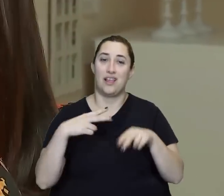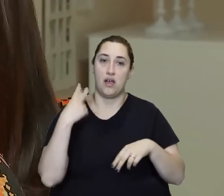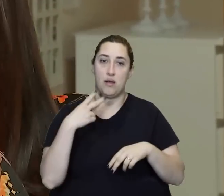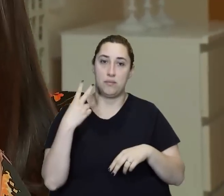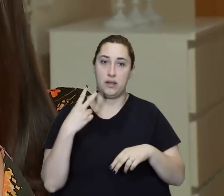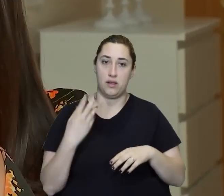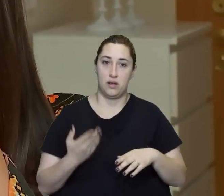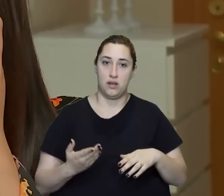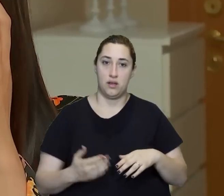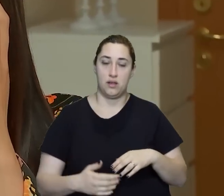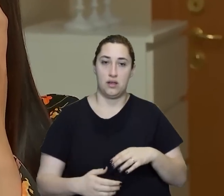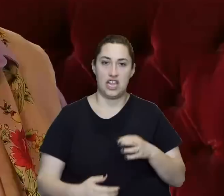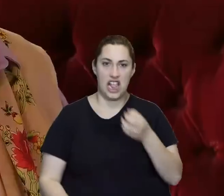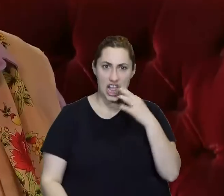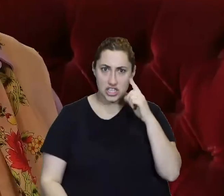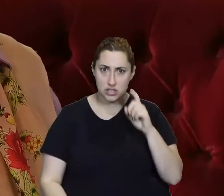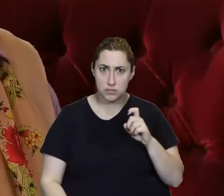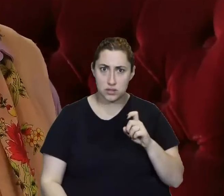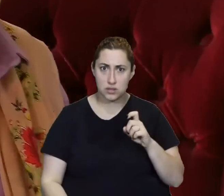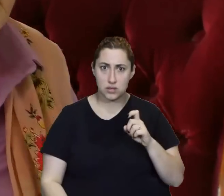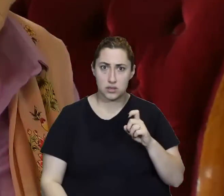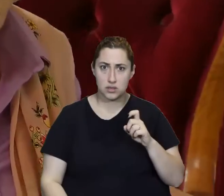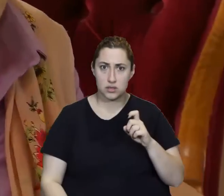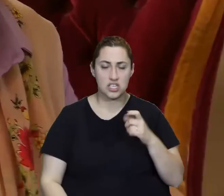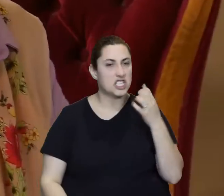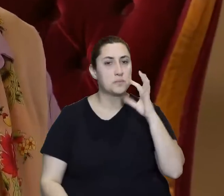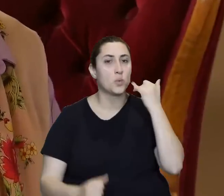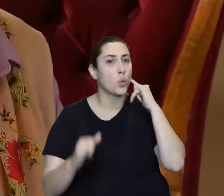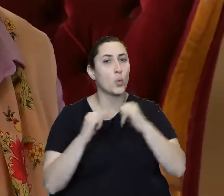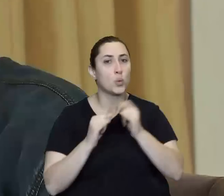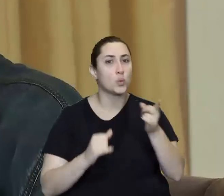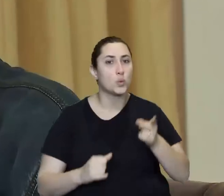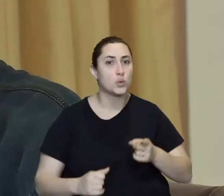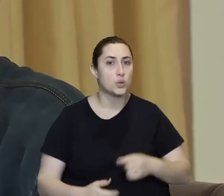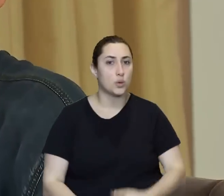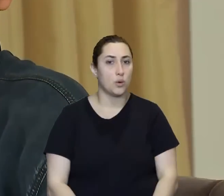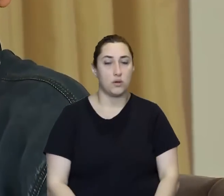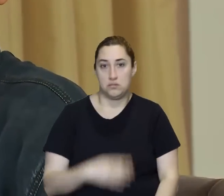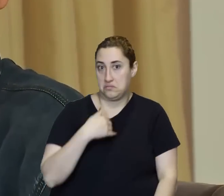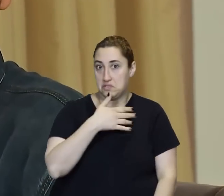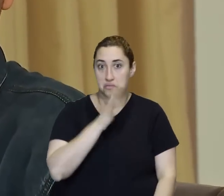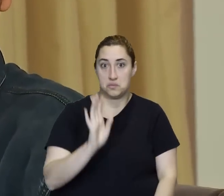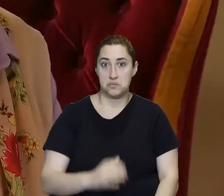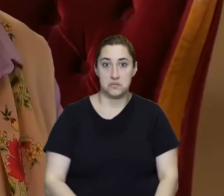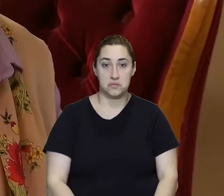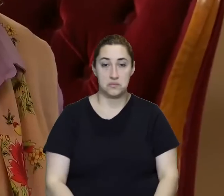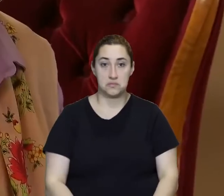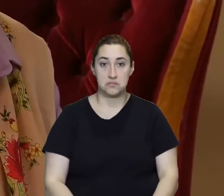abla. İlacı mı? Ha, tamam. Kimle konuşuyor tamam, bu oğlum? Bilmiyorum ki. Anladım,